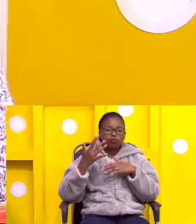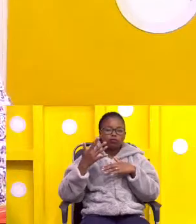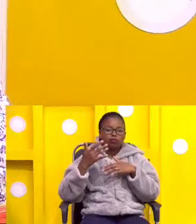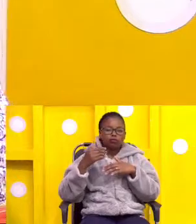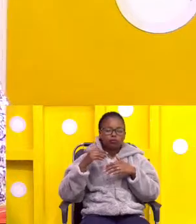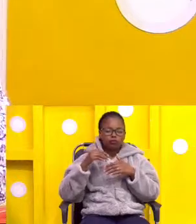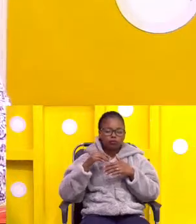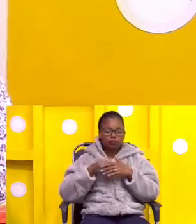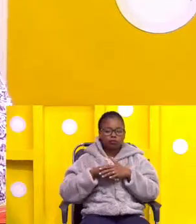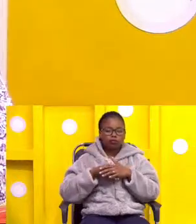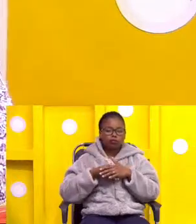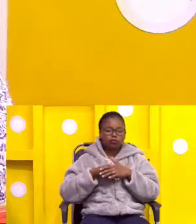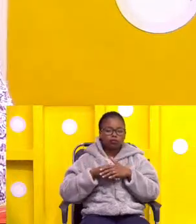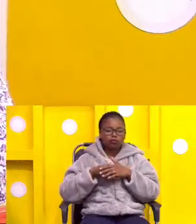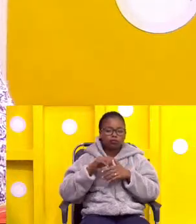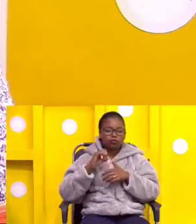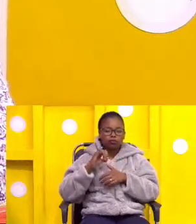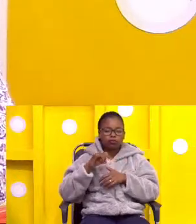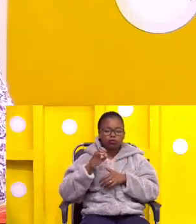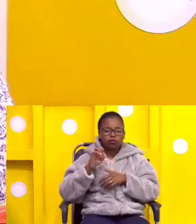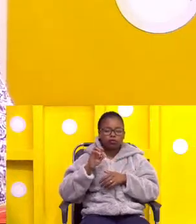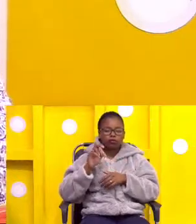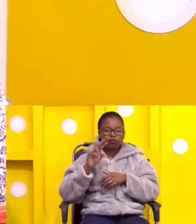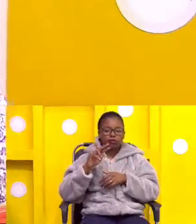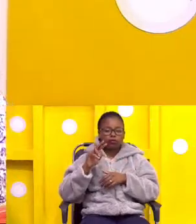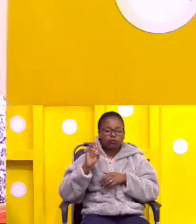ni waka mura inikamogo waja,